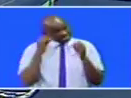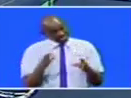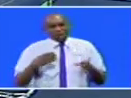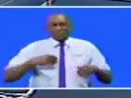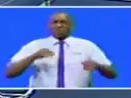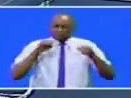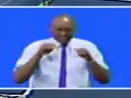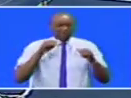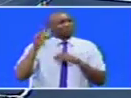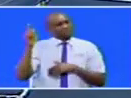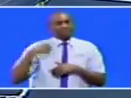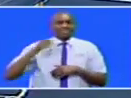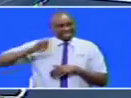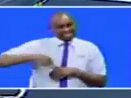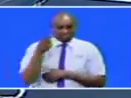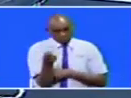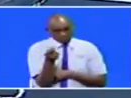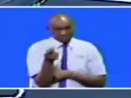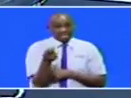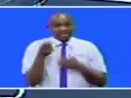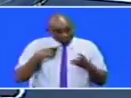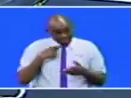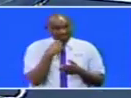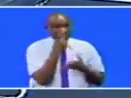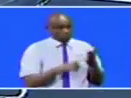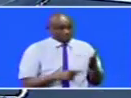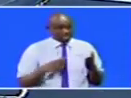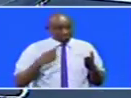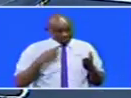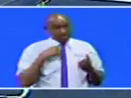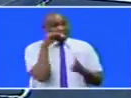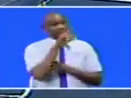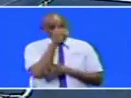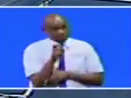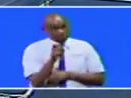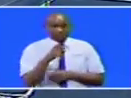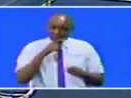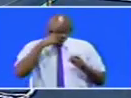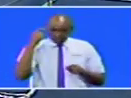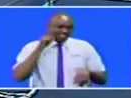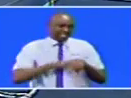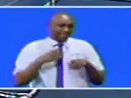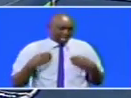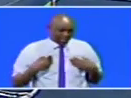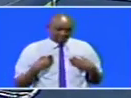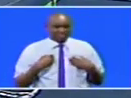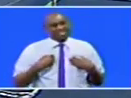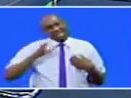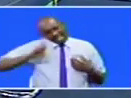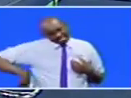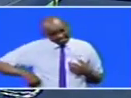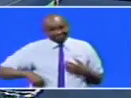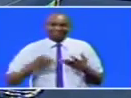lakini hatimaye alifika. Haya ndio wale ambao niliweza kumuuliza siku ya leo, kwa sababu ya muda basi hatutoweza